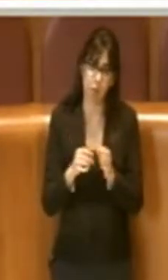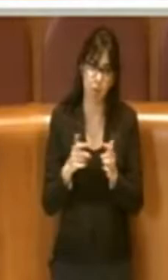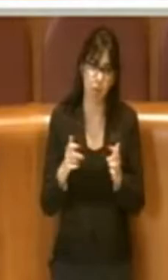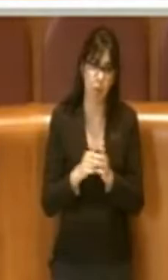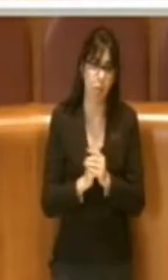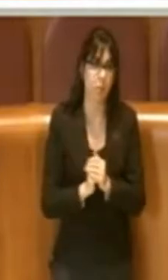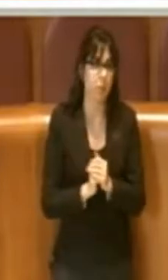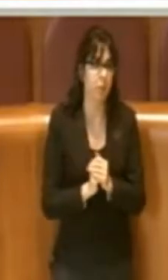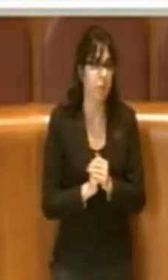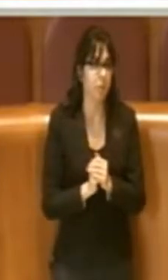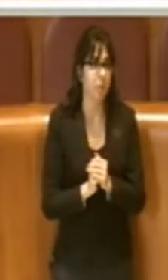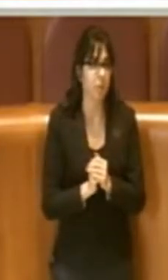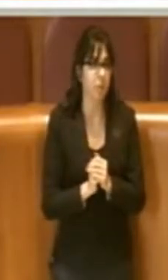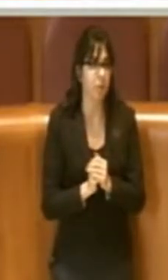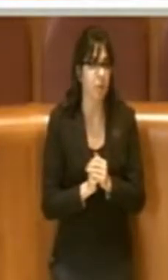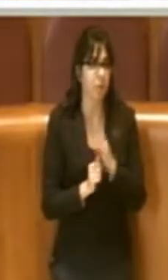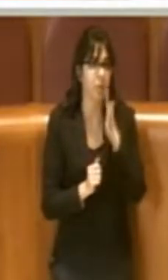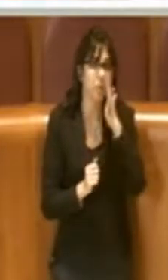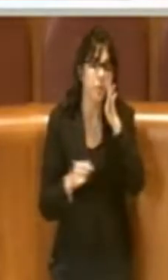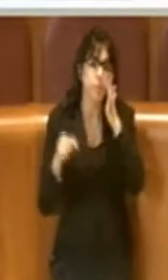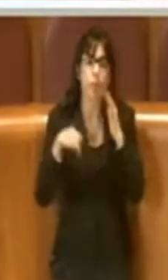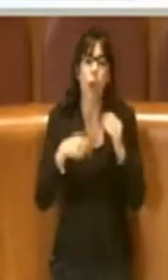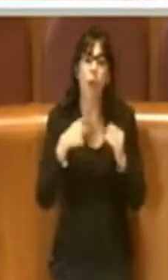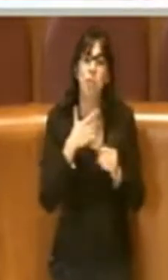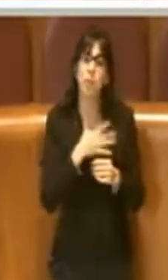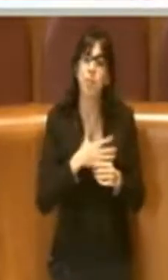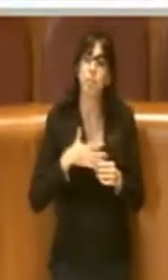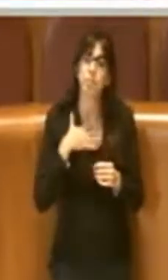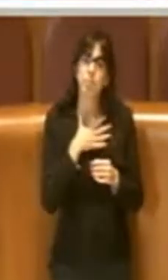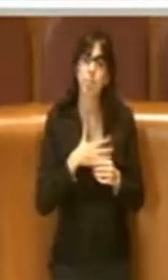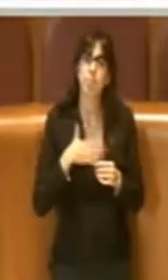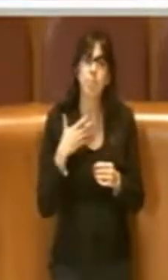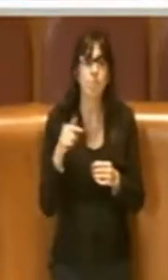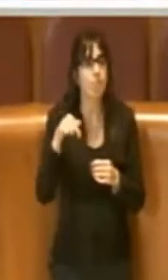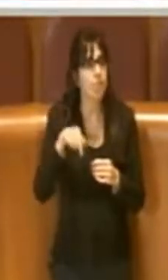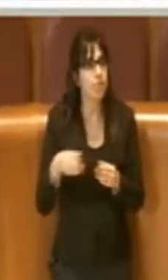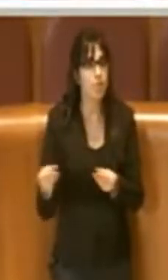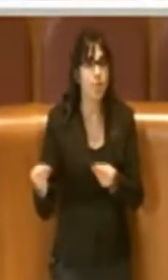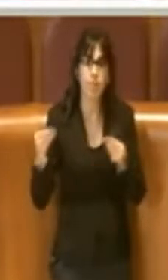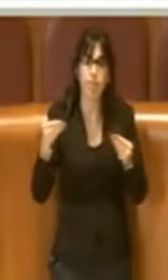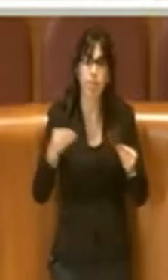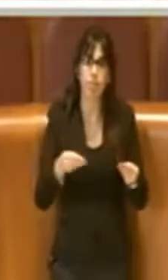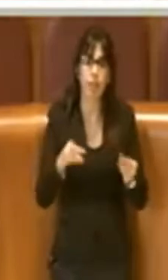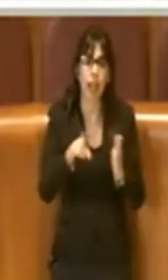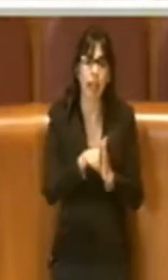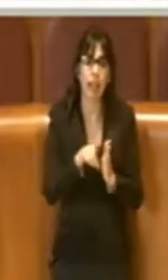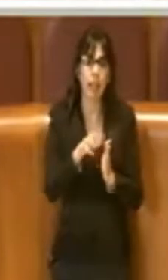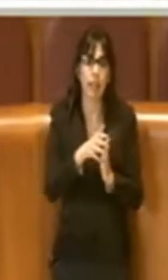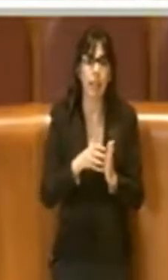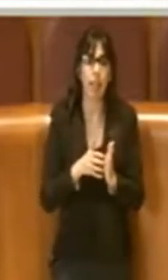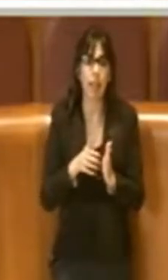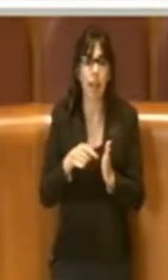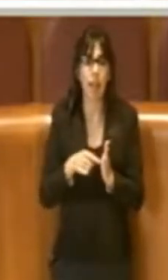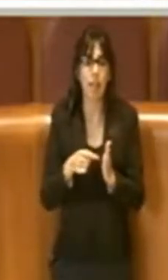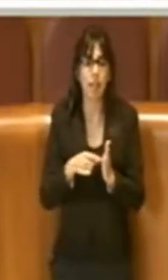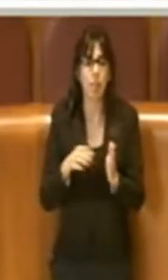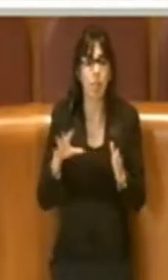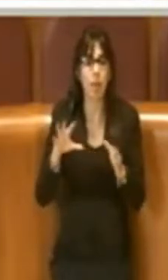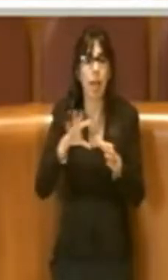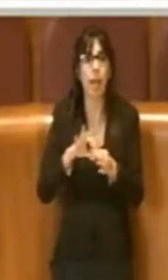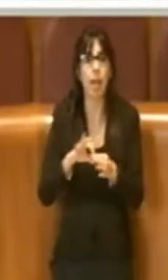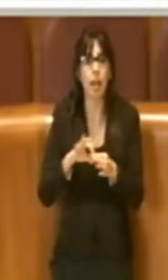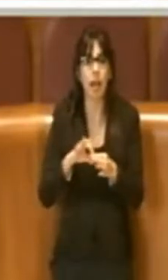Allora, oggi sono lieta di presentare qui questa deliberazione che riguarda il recupero e